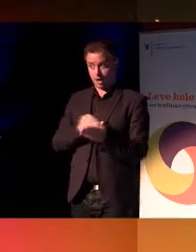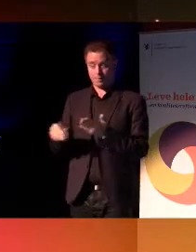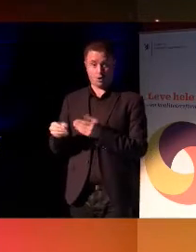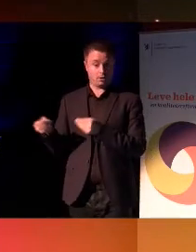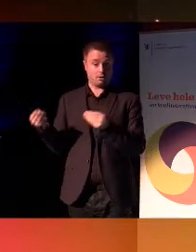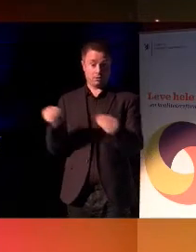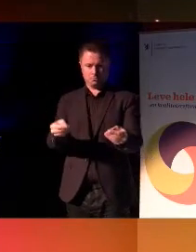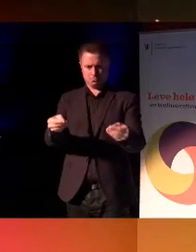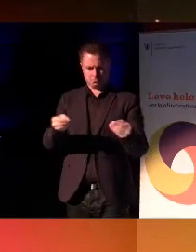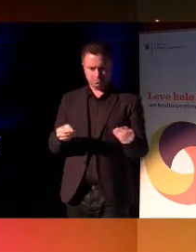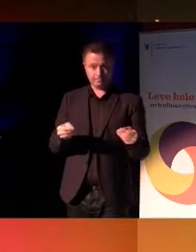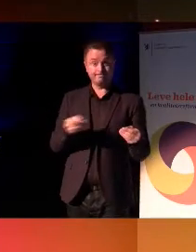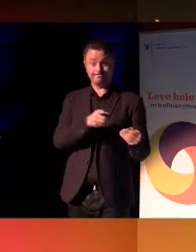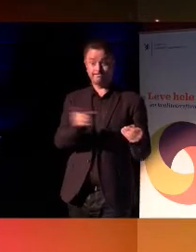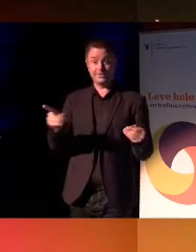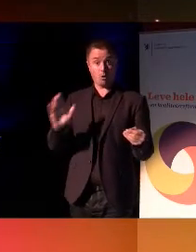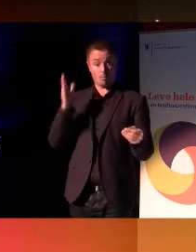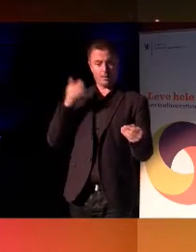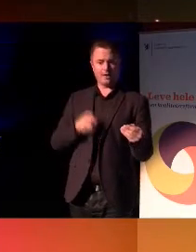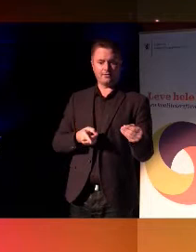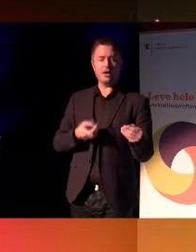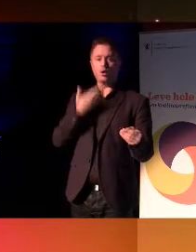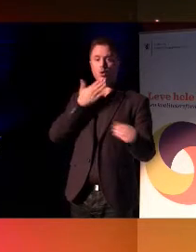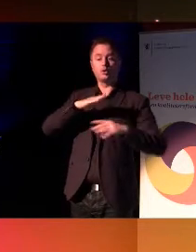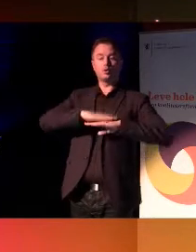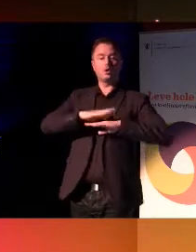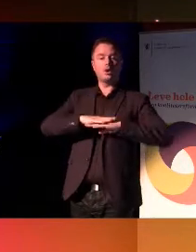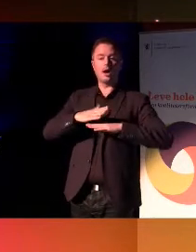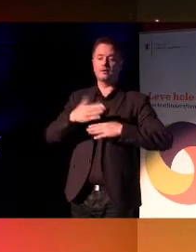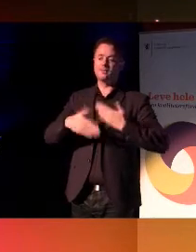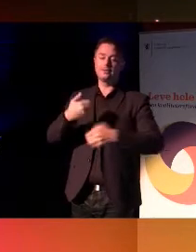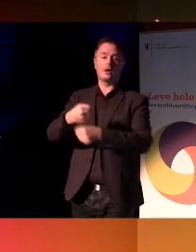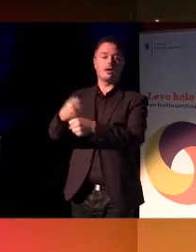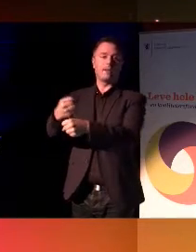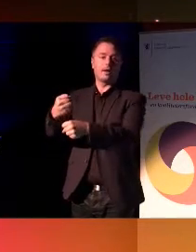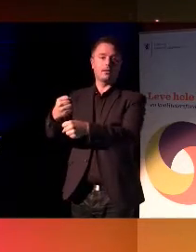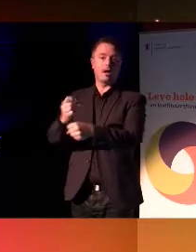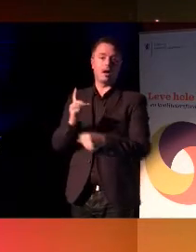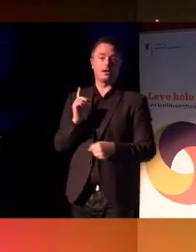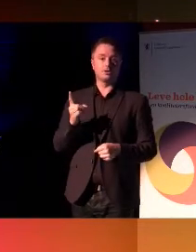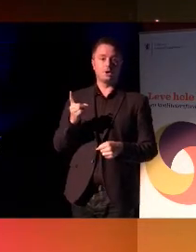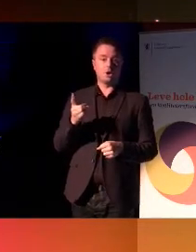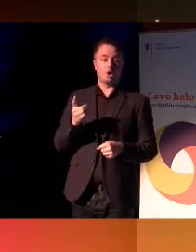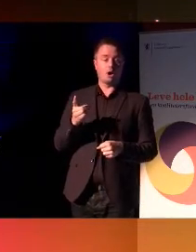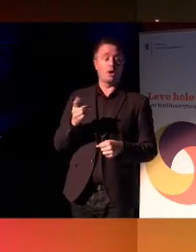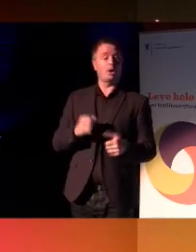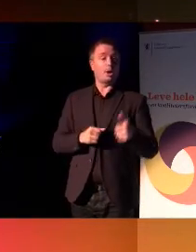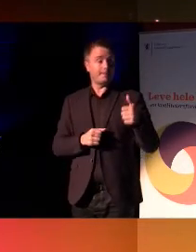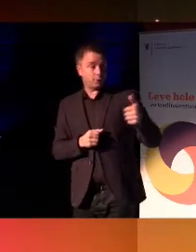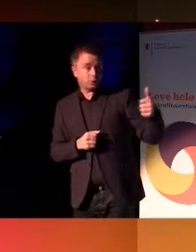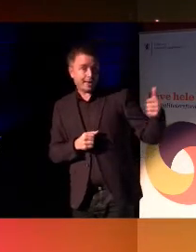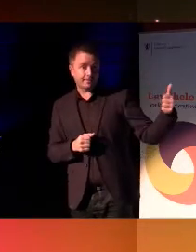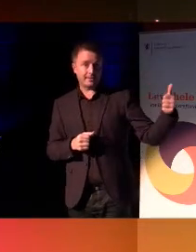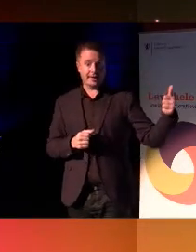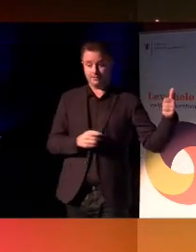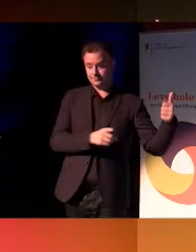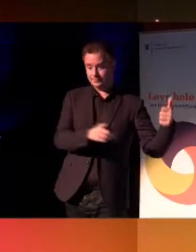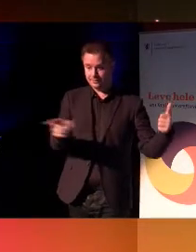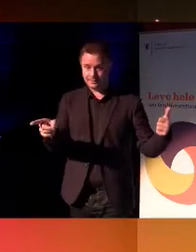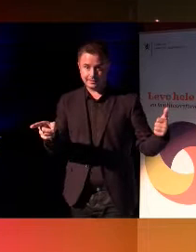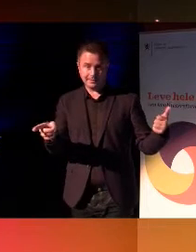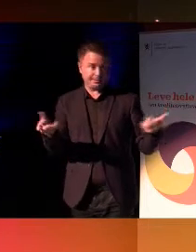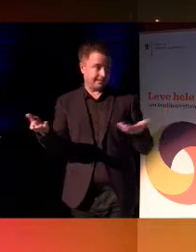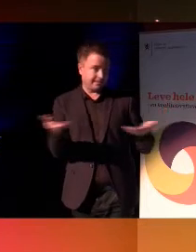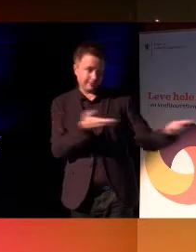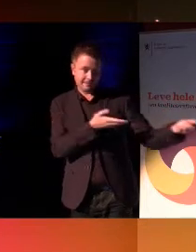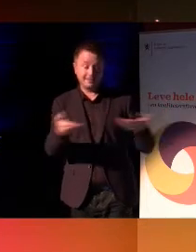videre arbeid. Altså den dialogen mellom myndigheter og tjenestene ble opplevd som god og et